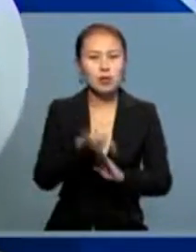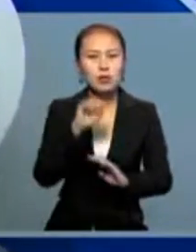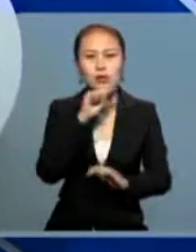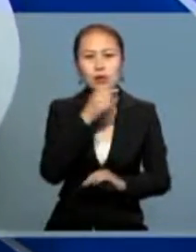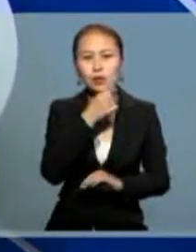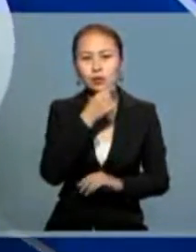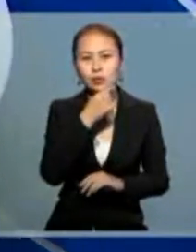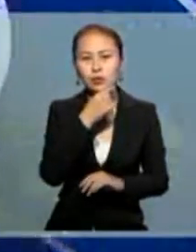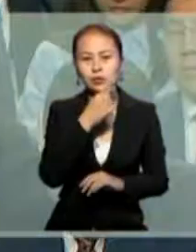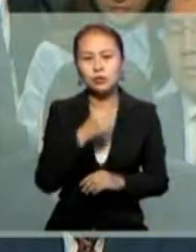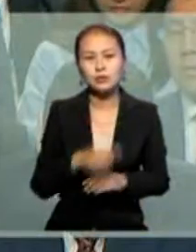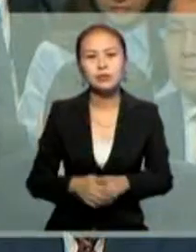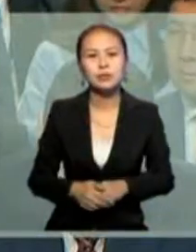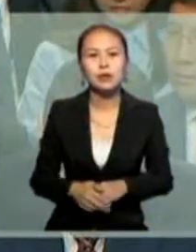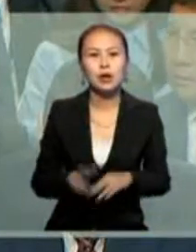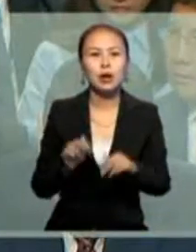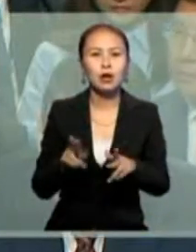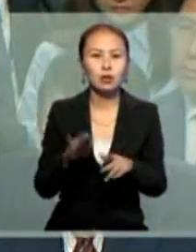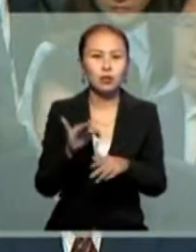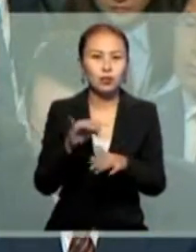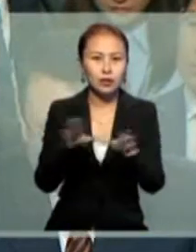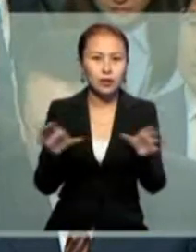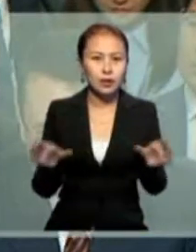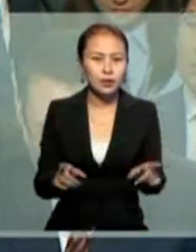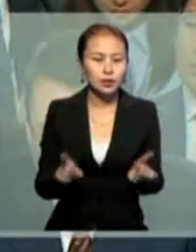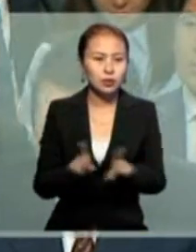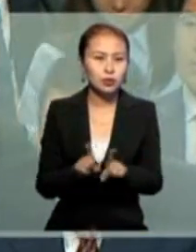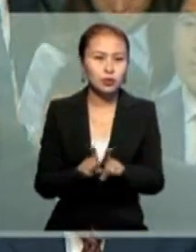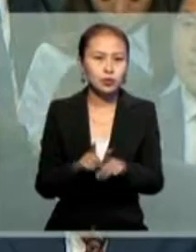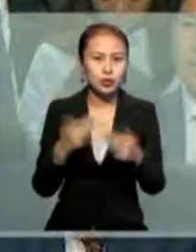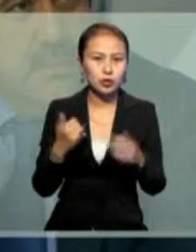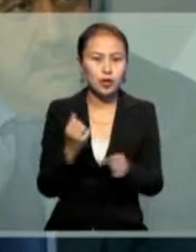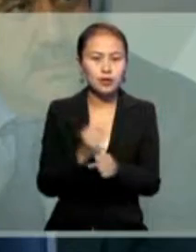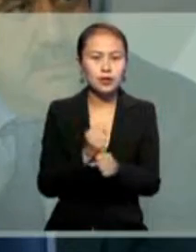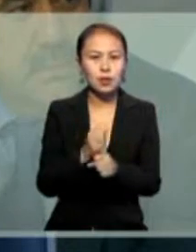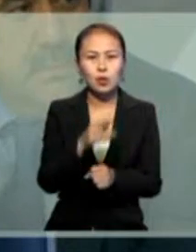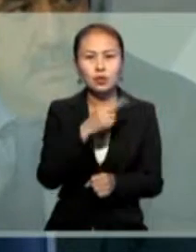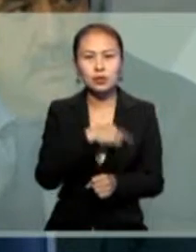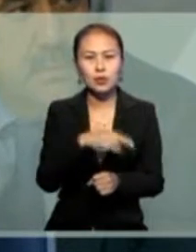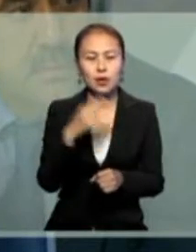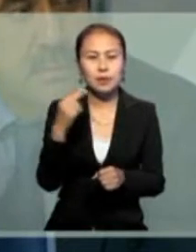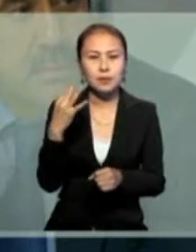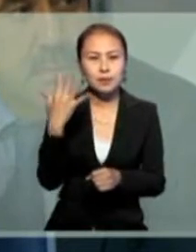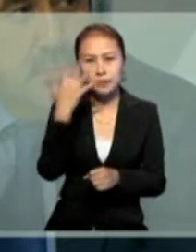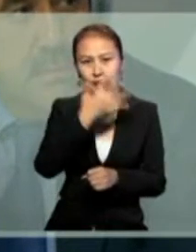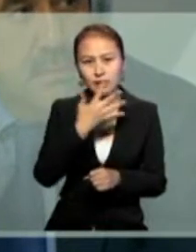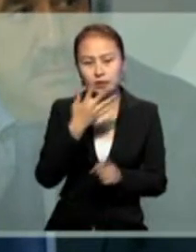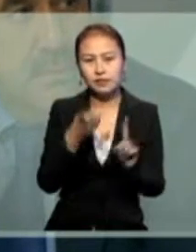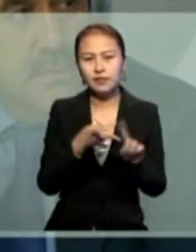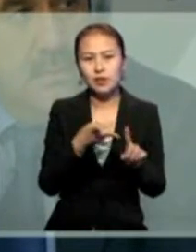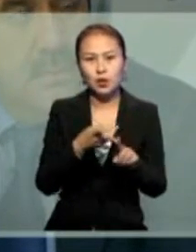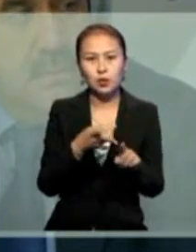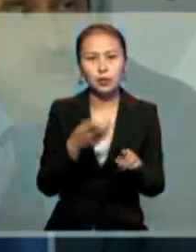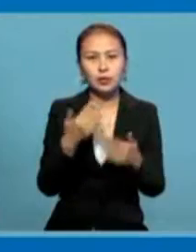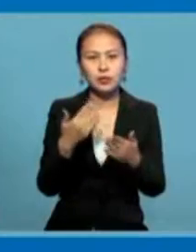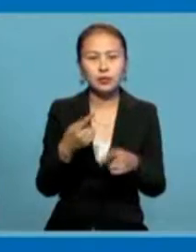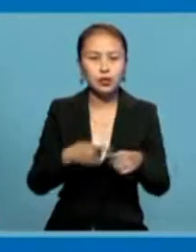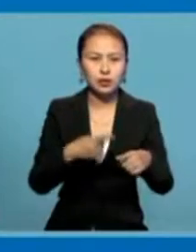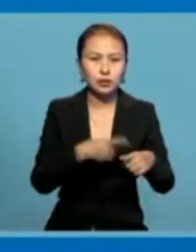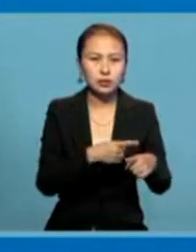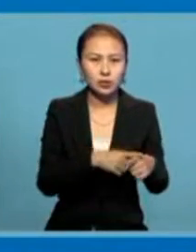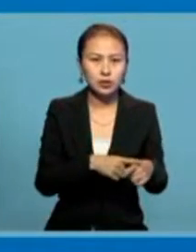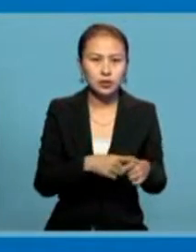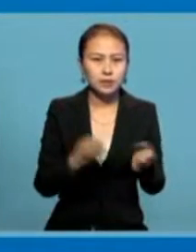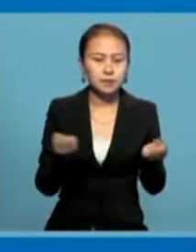как фундамент. Именно работая над индустриальной программой второй пятилетки, в недрах его надо,